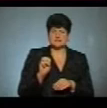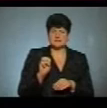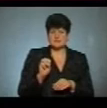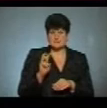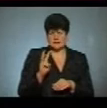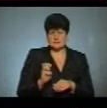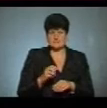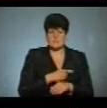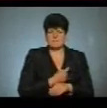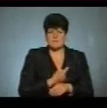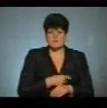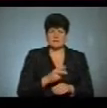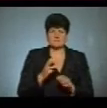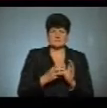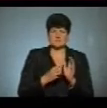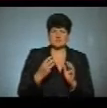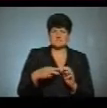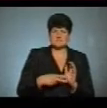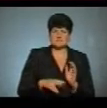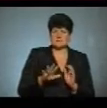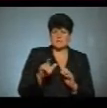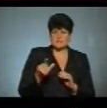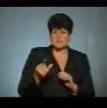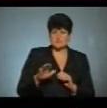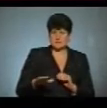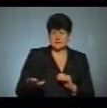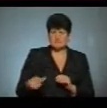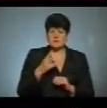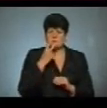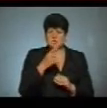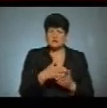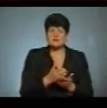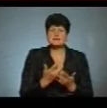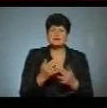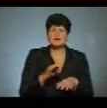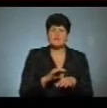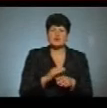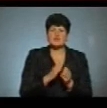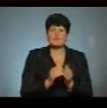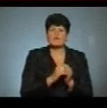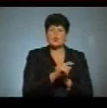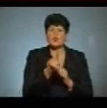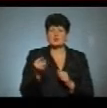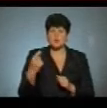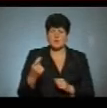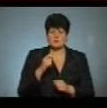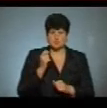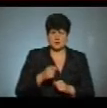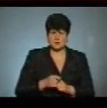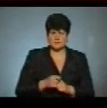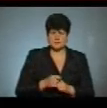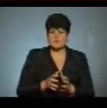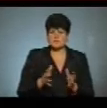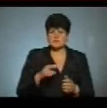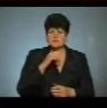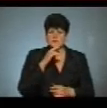і 855 дітей. На цій карті ви бачите, скільки хворих на коронавірус є в кожній області України.